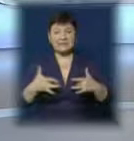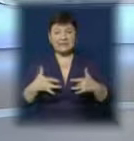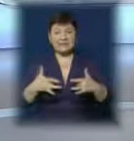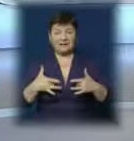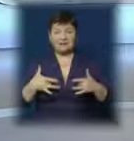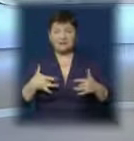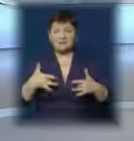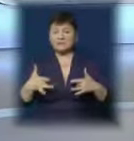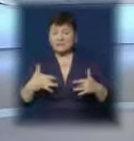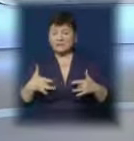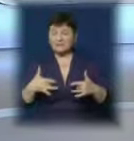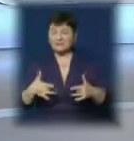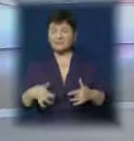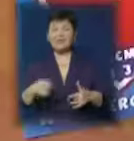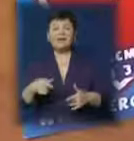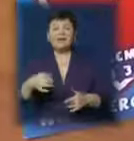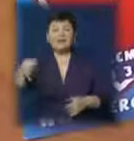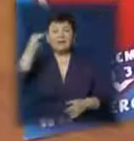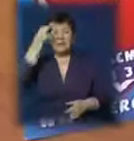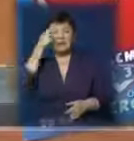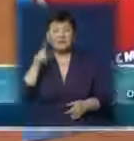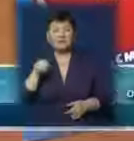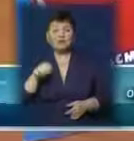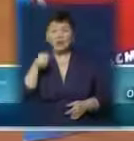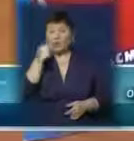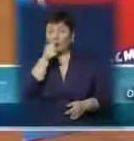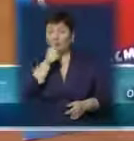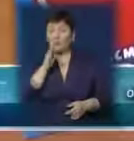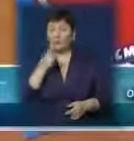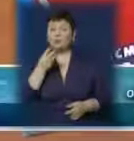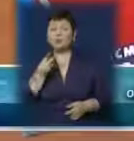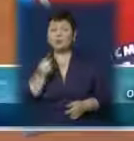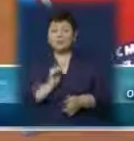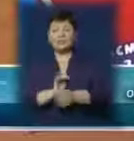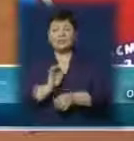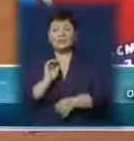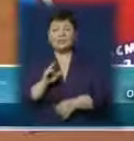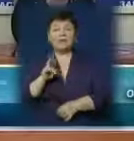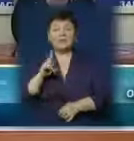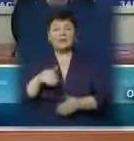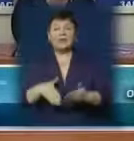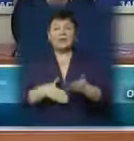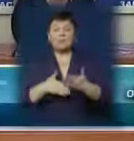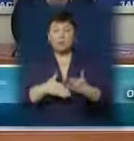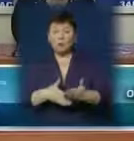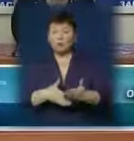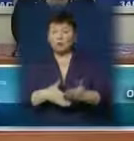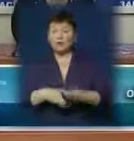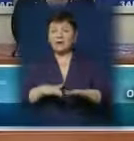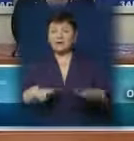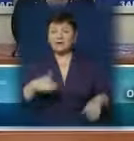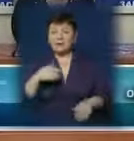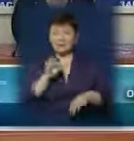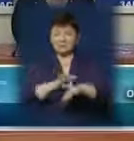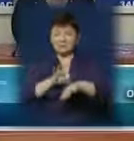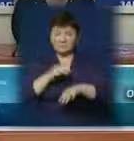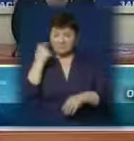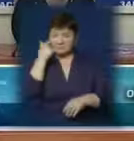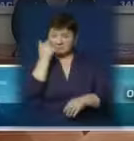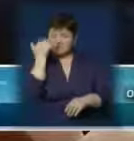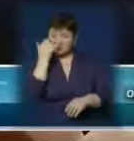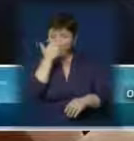підрахують зібрані кошти. Нагадаємо, цьогоріч гроші будуть направлені на допомогу дітям з вадами зору. Залежно від зібраних